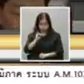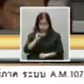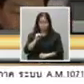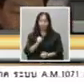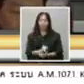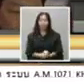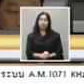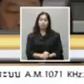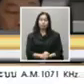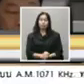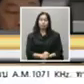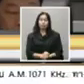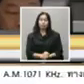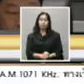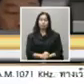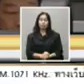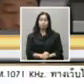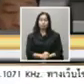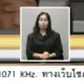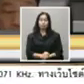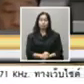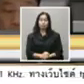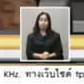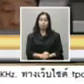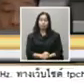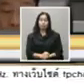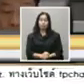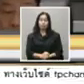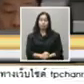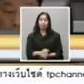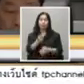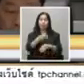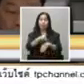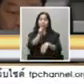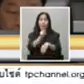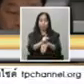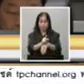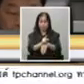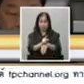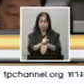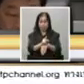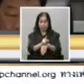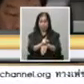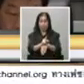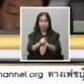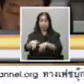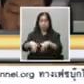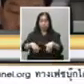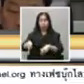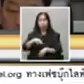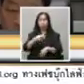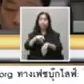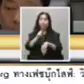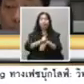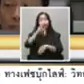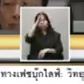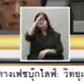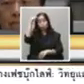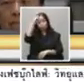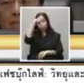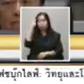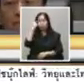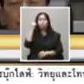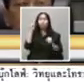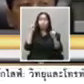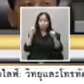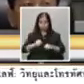ะครับท่านประธานสภาท่านประธานชวนเนี่ยก็อนุมัตินะครับอนุมั